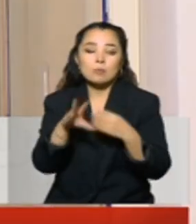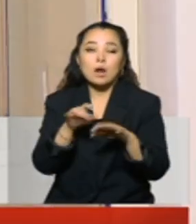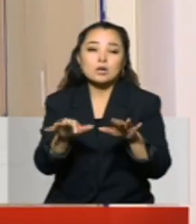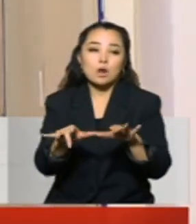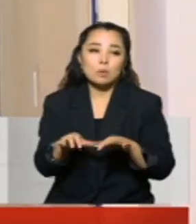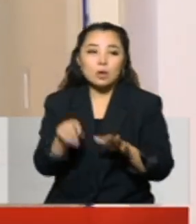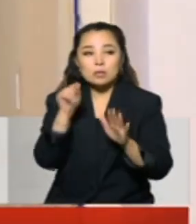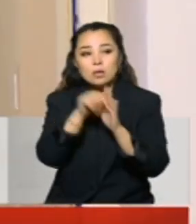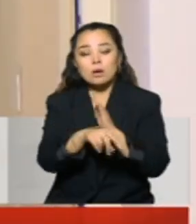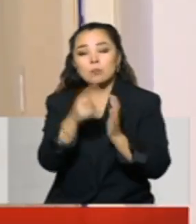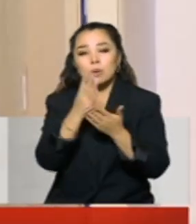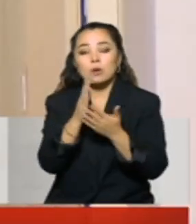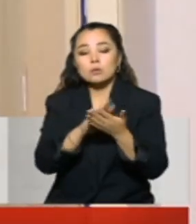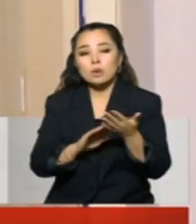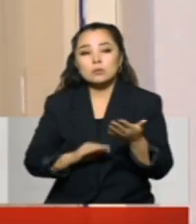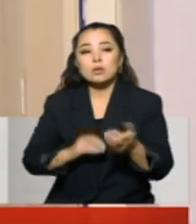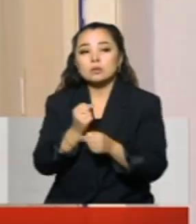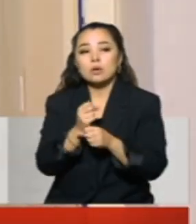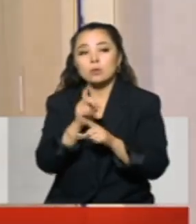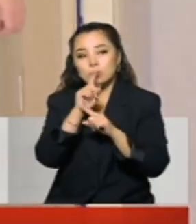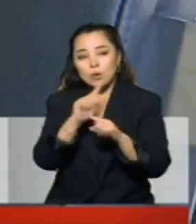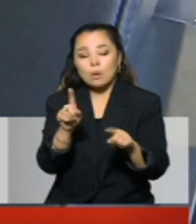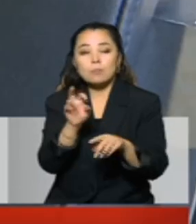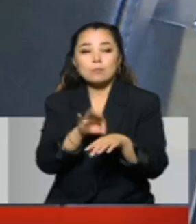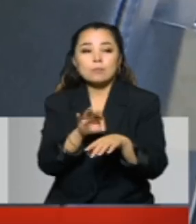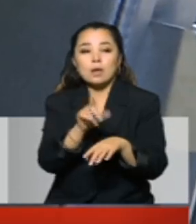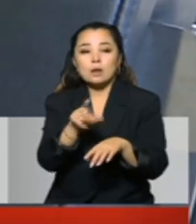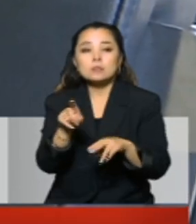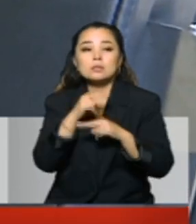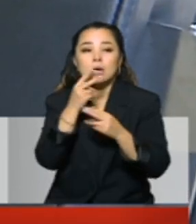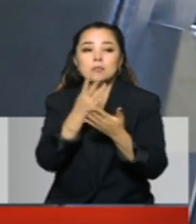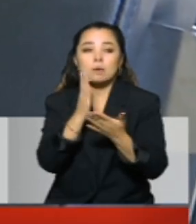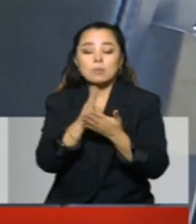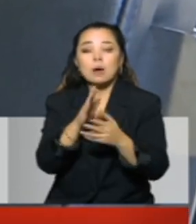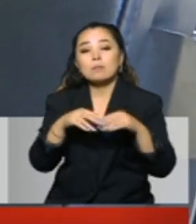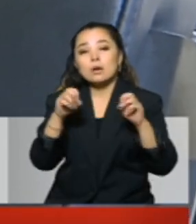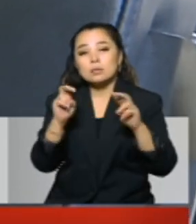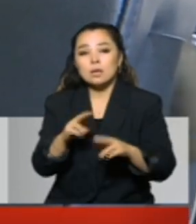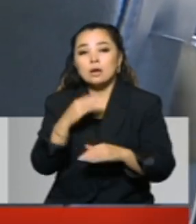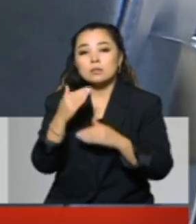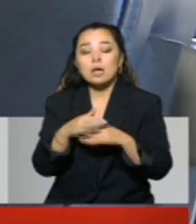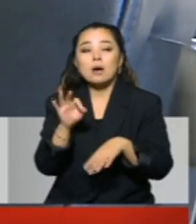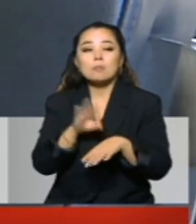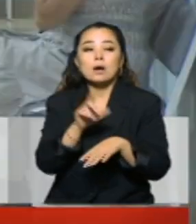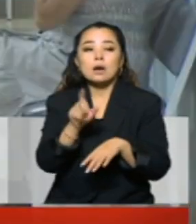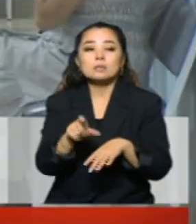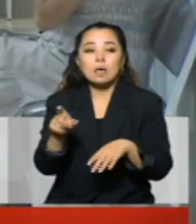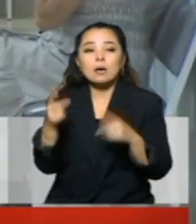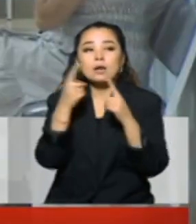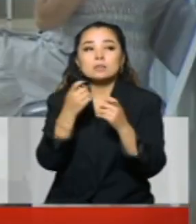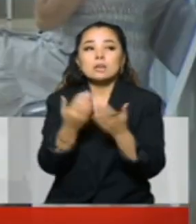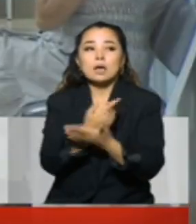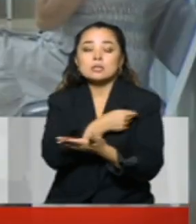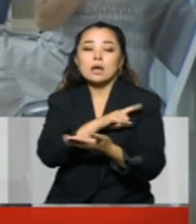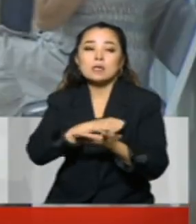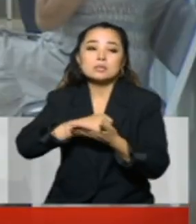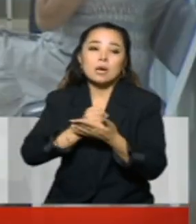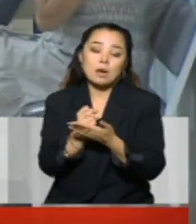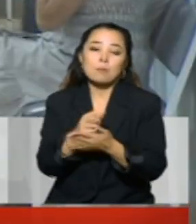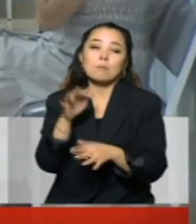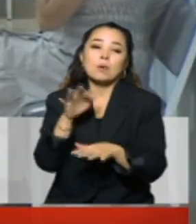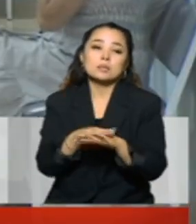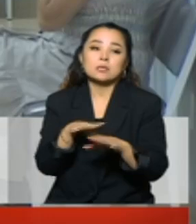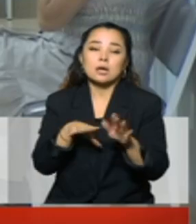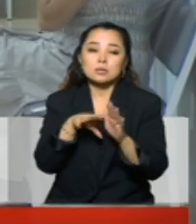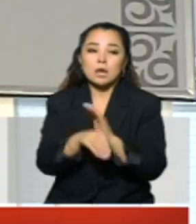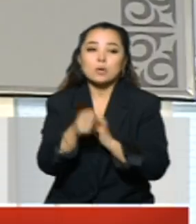компьютерге үңіліп құжат толтырмайды. Назары тек пациентте болмақ. Қазір мамандары алдына келген сырқат адамның мәліметтері диагнозын базаға